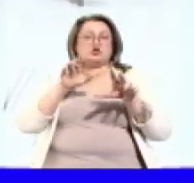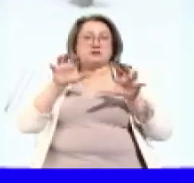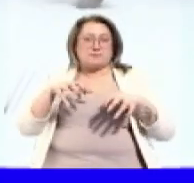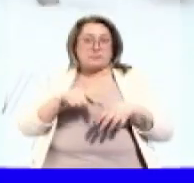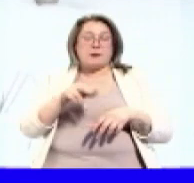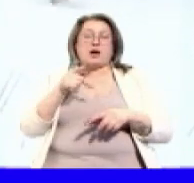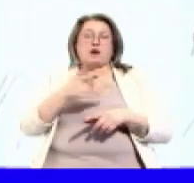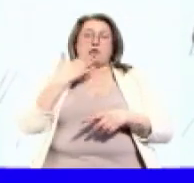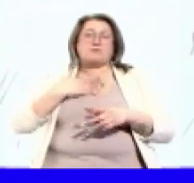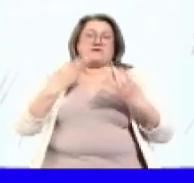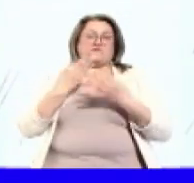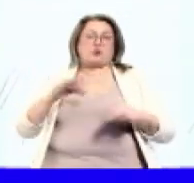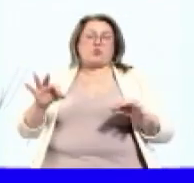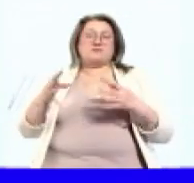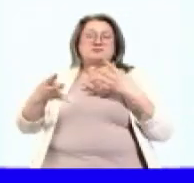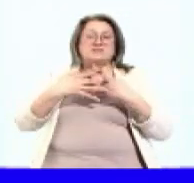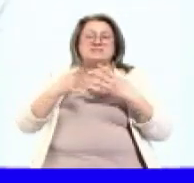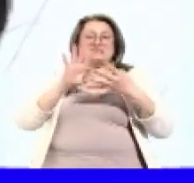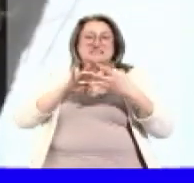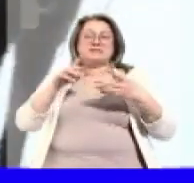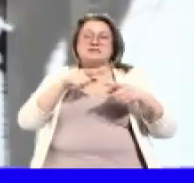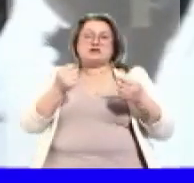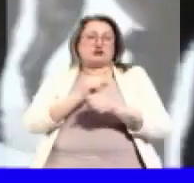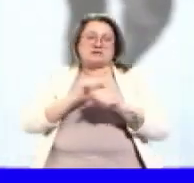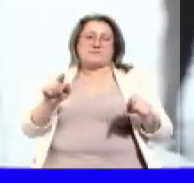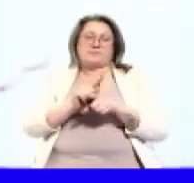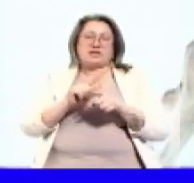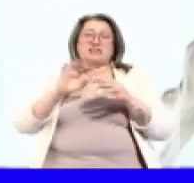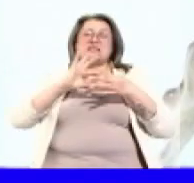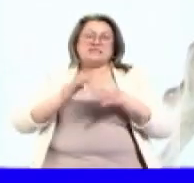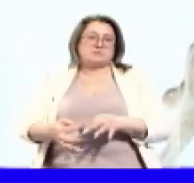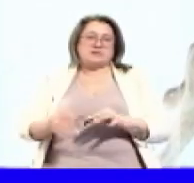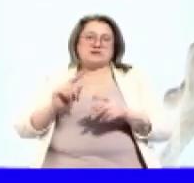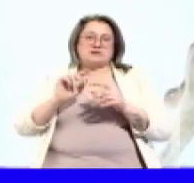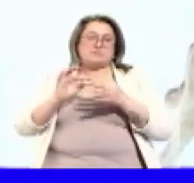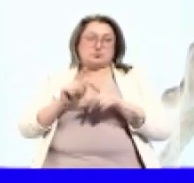порода, они любят волю. Заперти их держать нельзя, так же, как и на цепи.